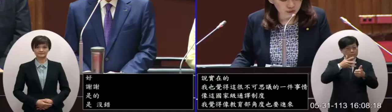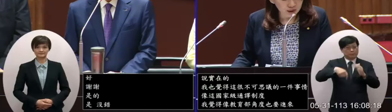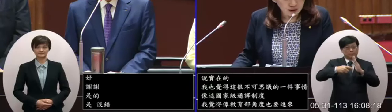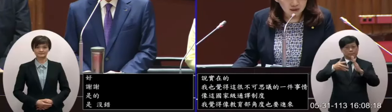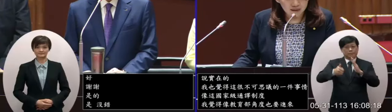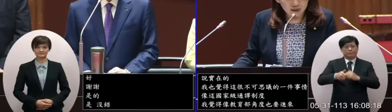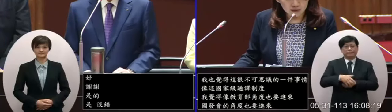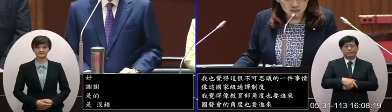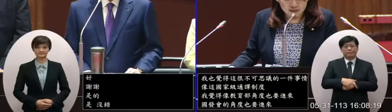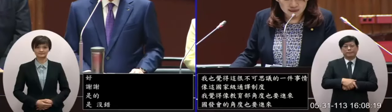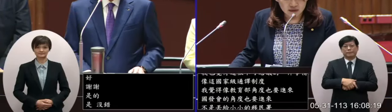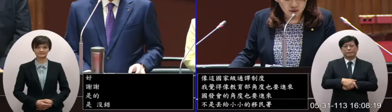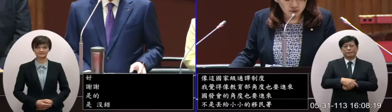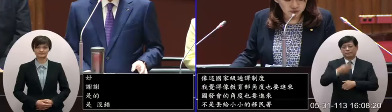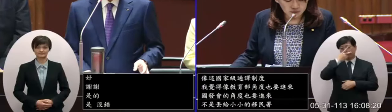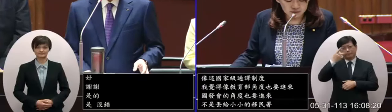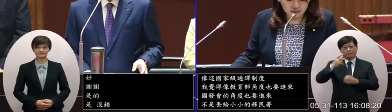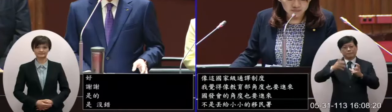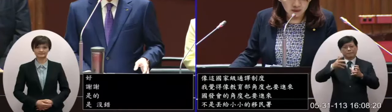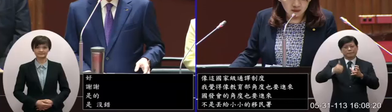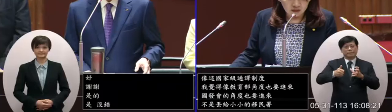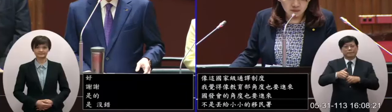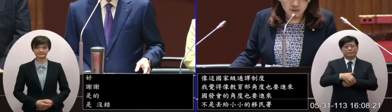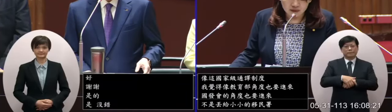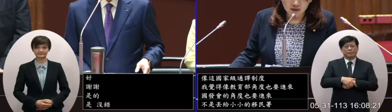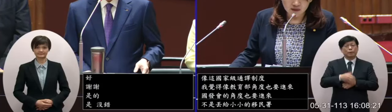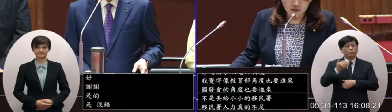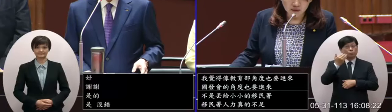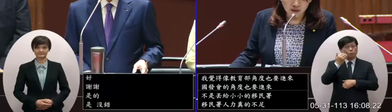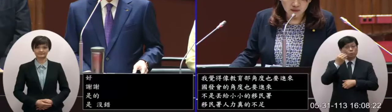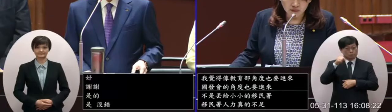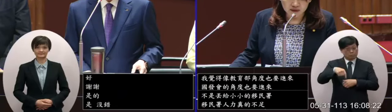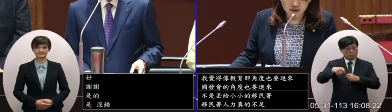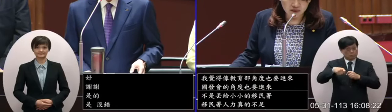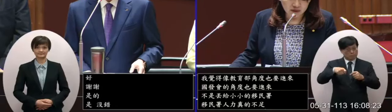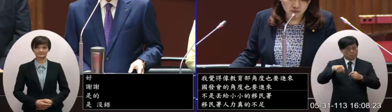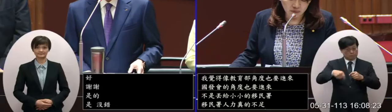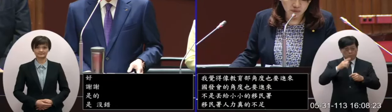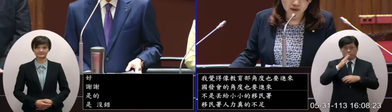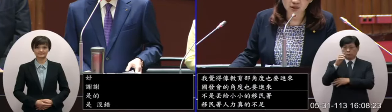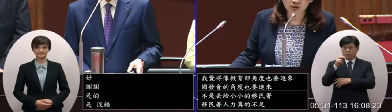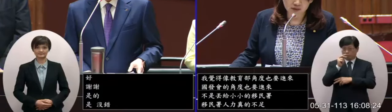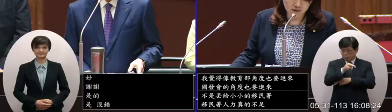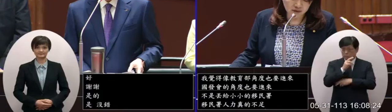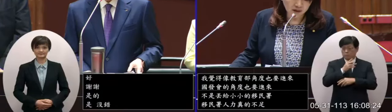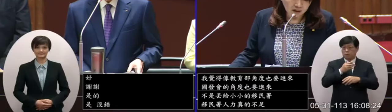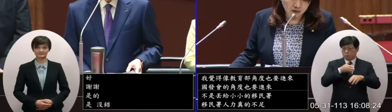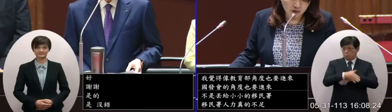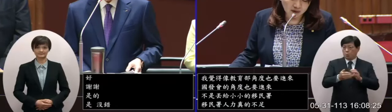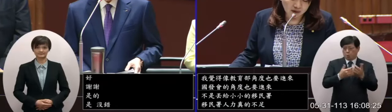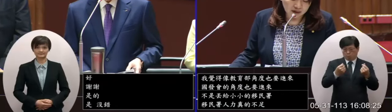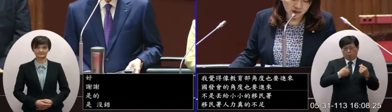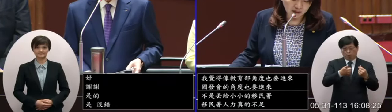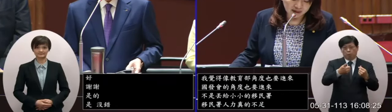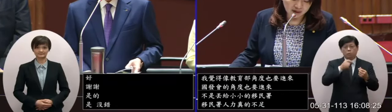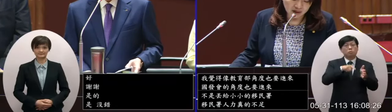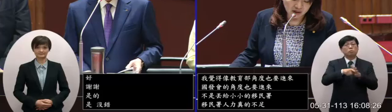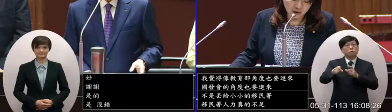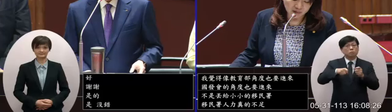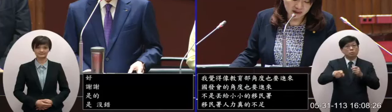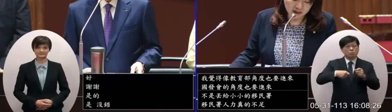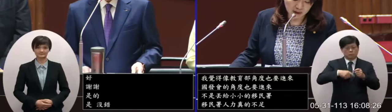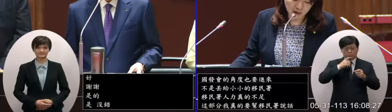就是说，那当然我们赖清德总统。如果这个计划如果这个政见有通过，也是一个德政，就是专案计划